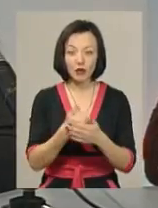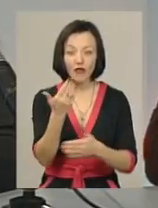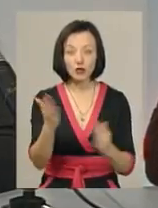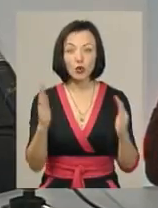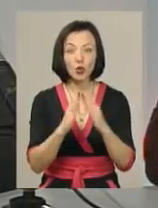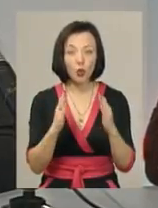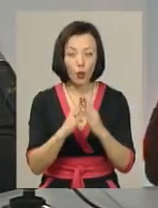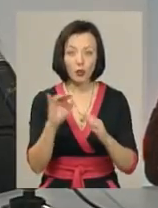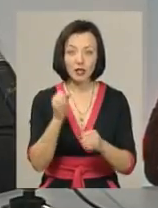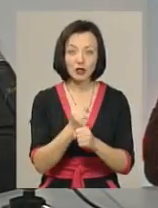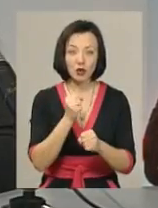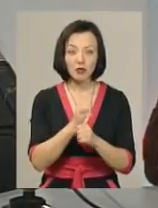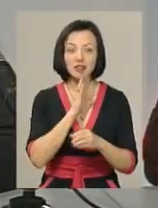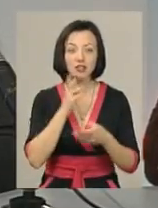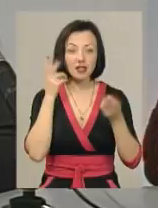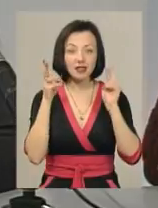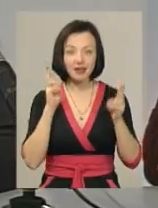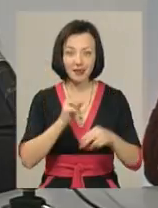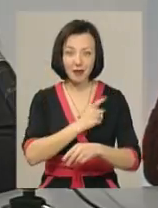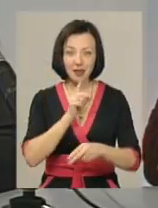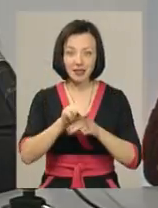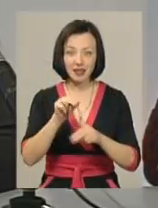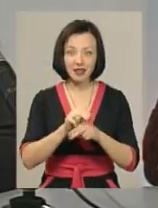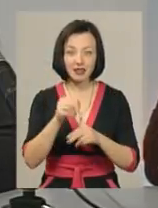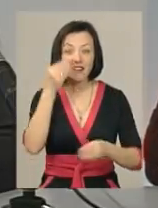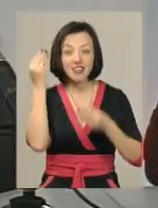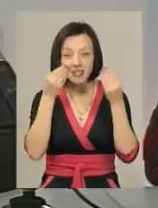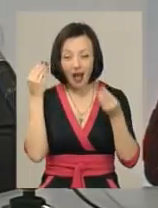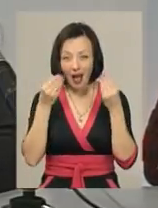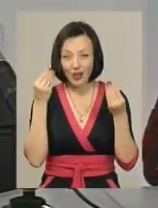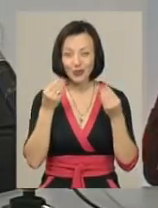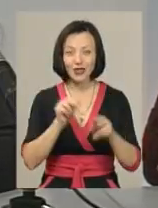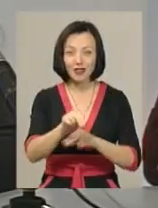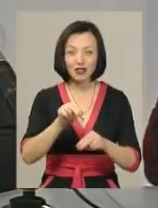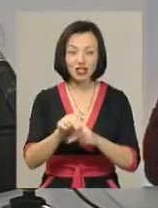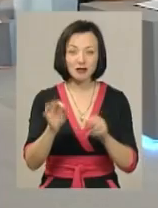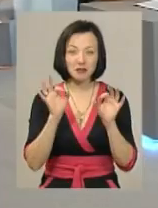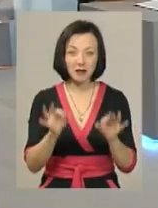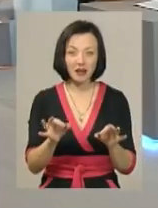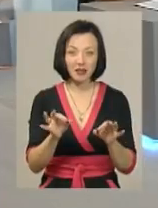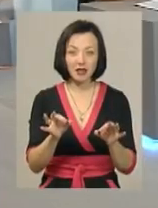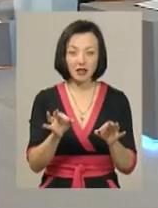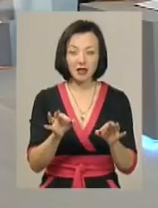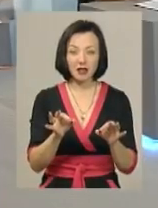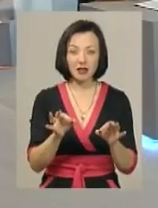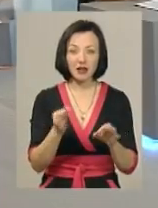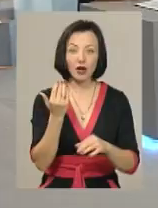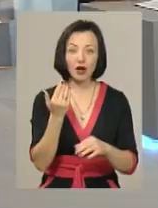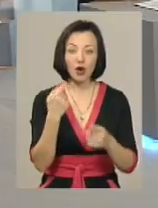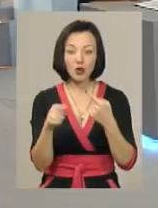додому і зробить дівчаткам майстер-клас з візажу вона навчить їх розрізняти